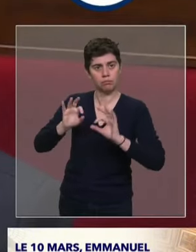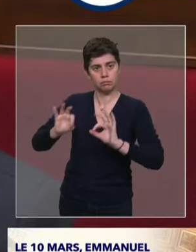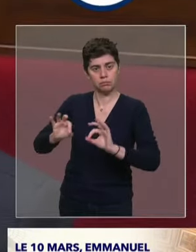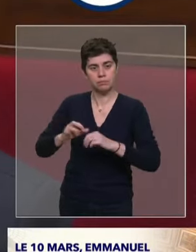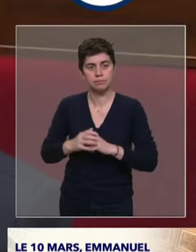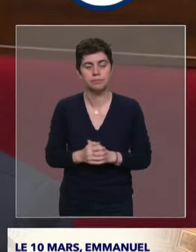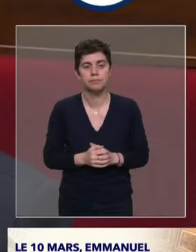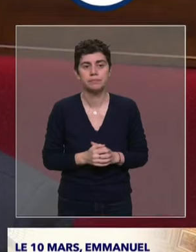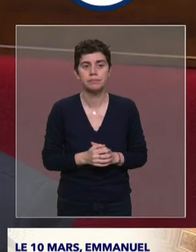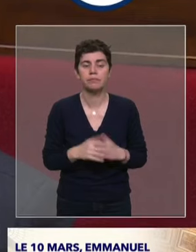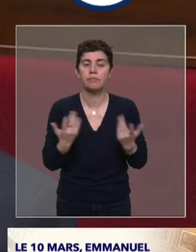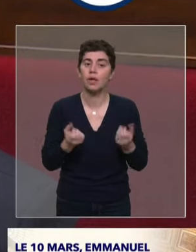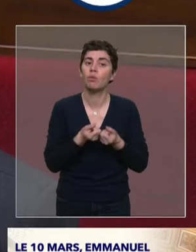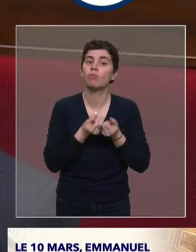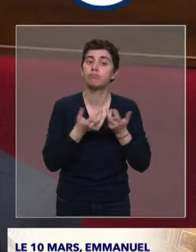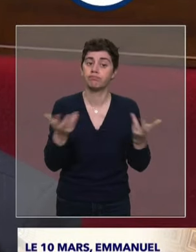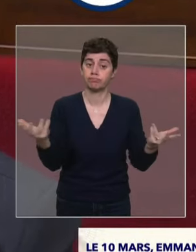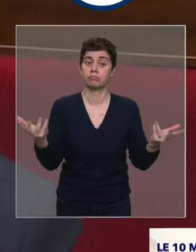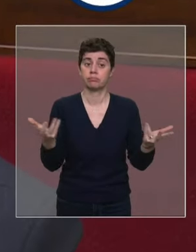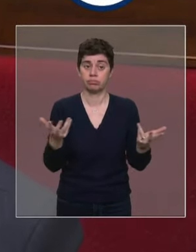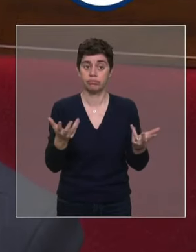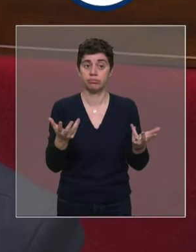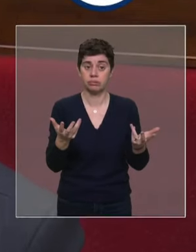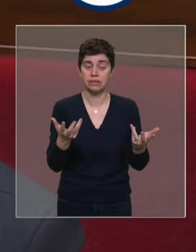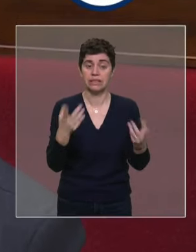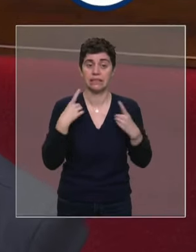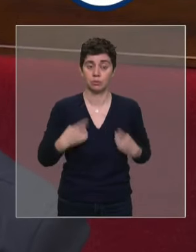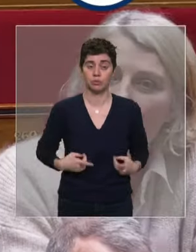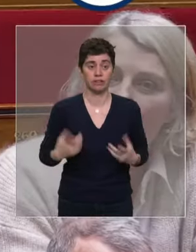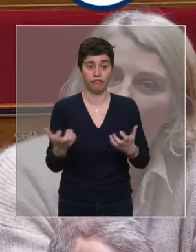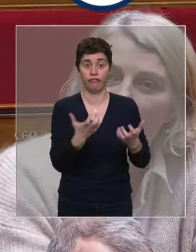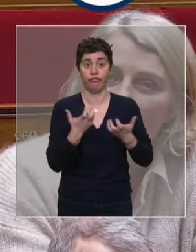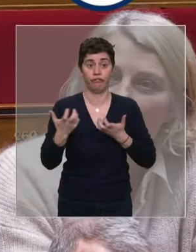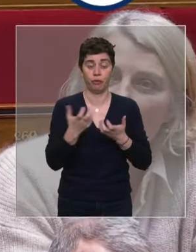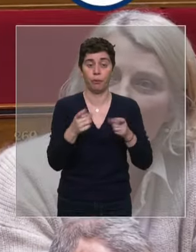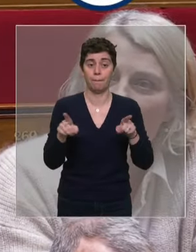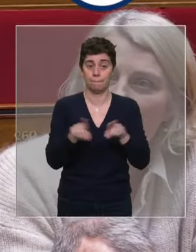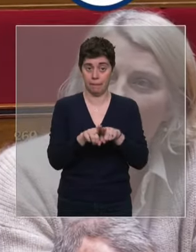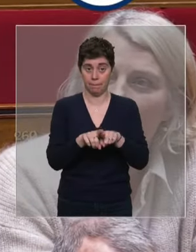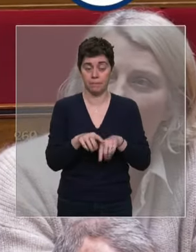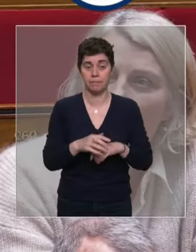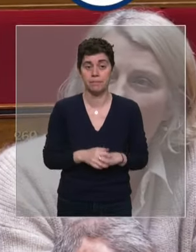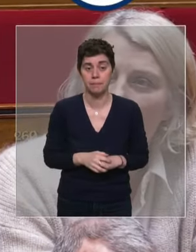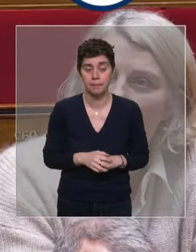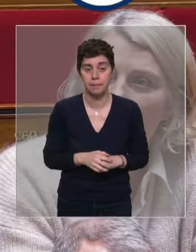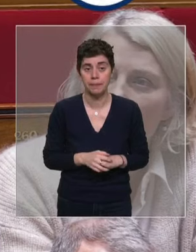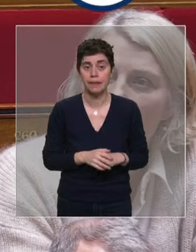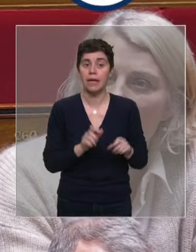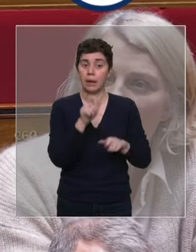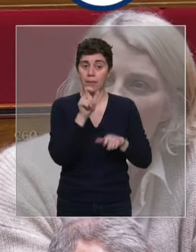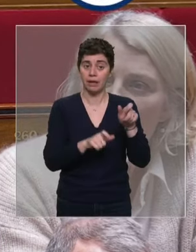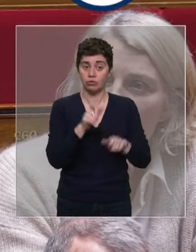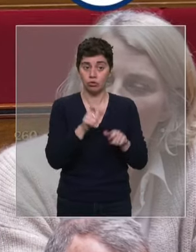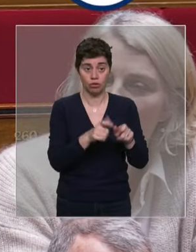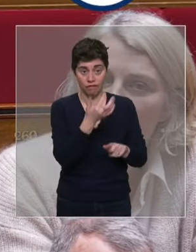une attente de nombreux députés sur l'ensemble de nos bancs. Et surtout, il répondra à une attente d'une majorité de Français.